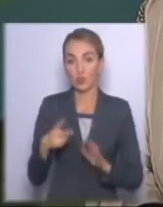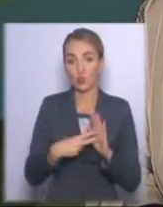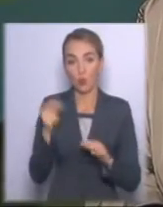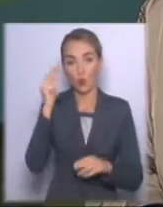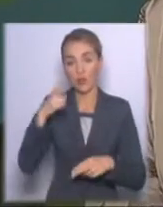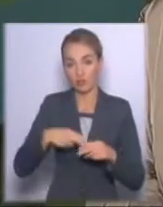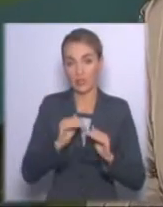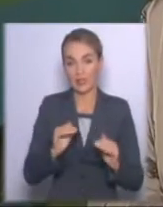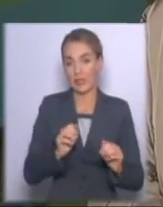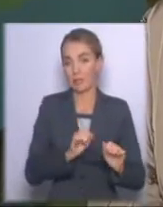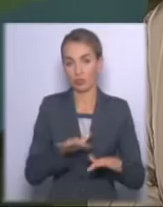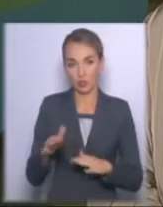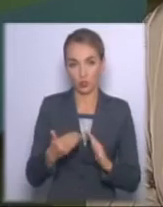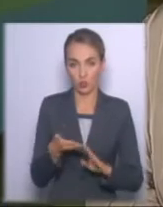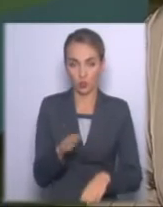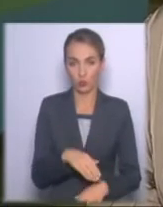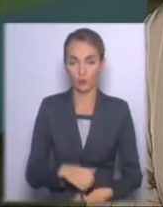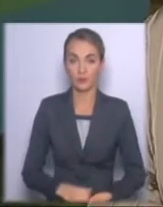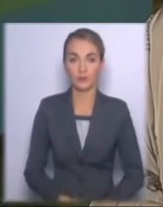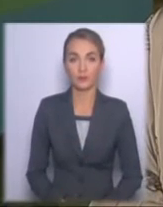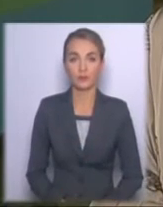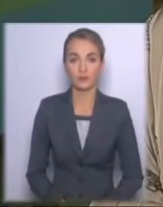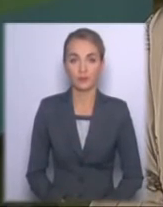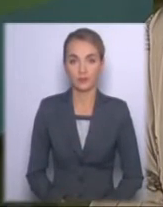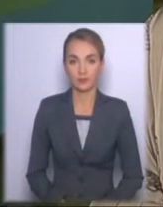додому. Тобто уроки не відміняли, всі уроки були.